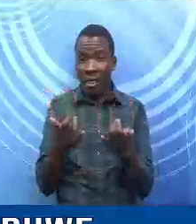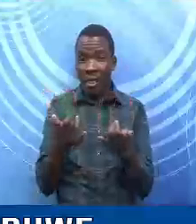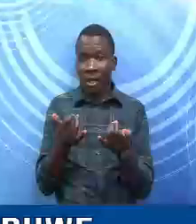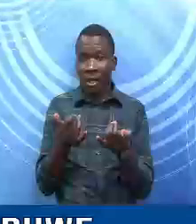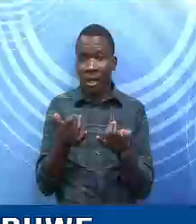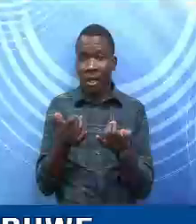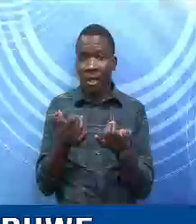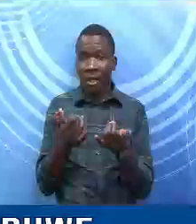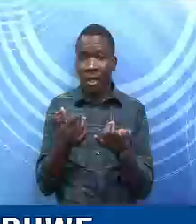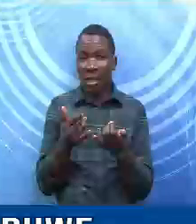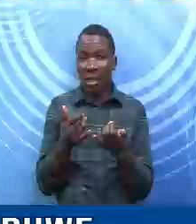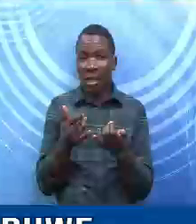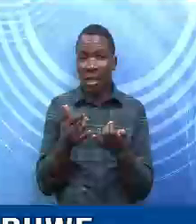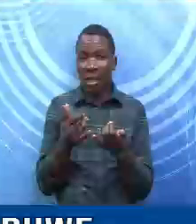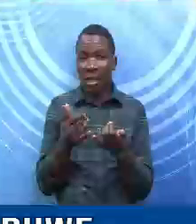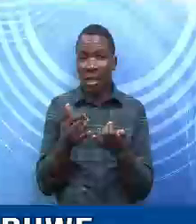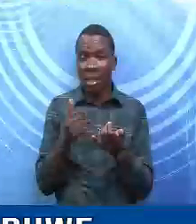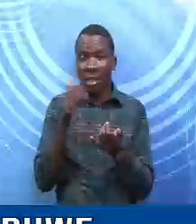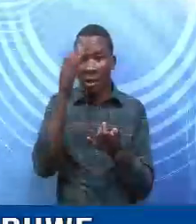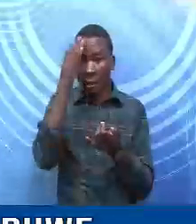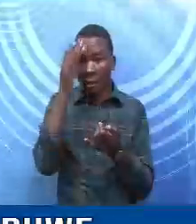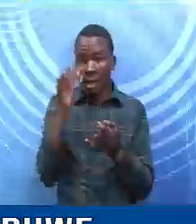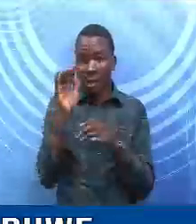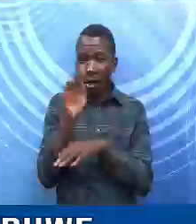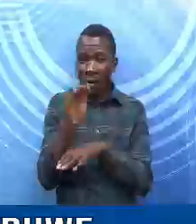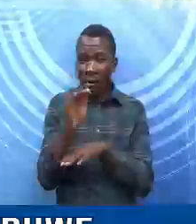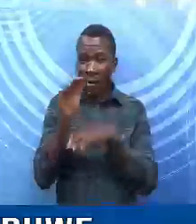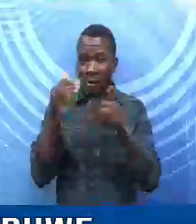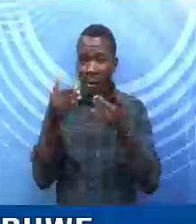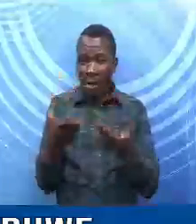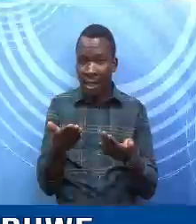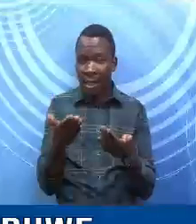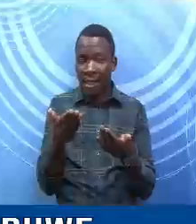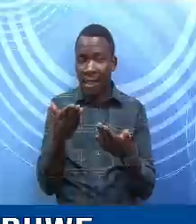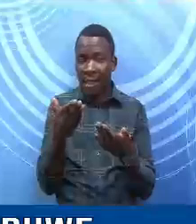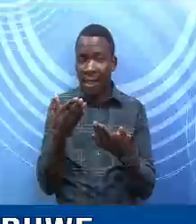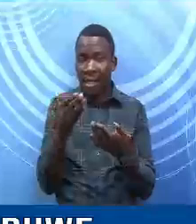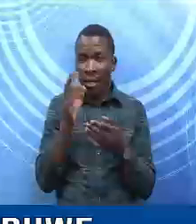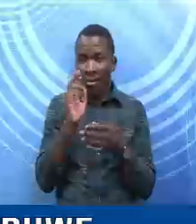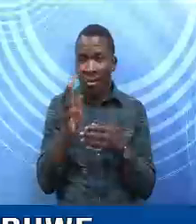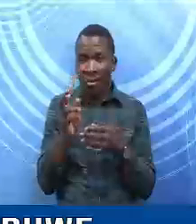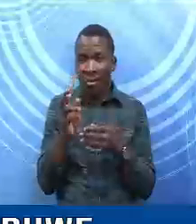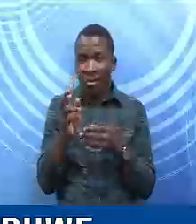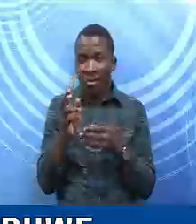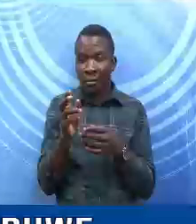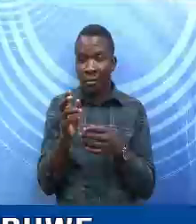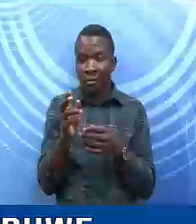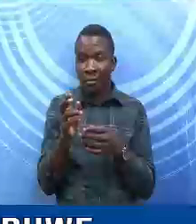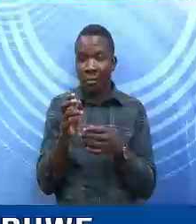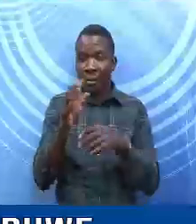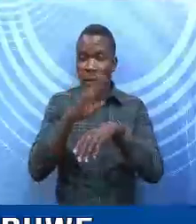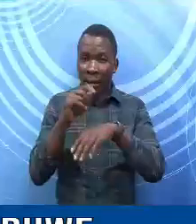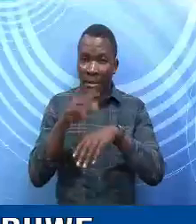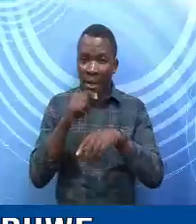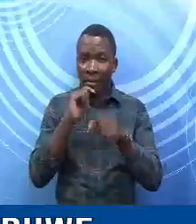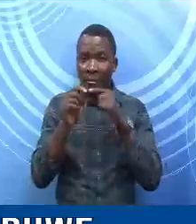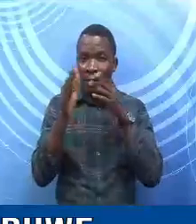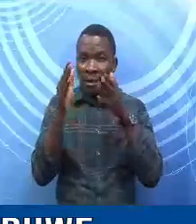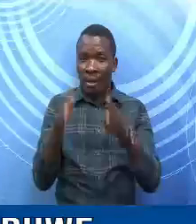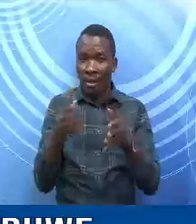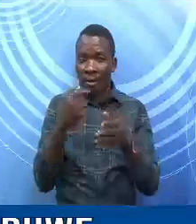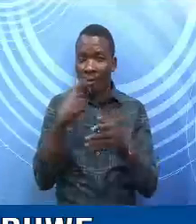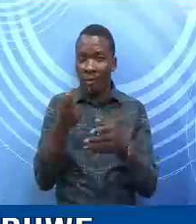ntabwo biraburirwa igisubizo. Kuko nanabaje ese ni koko bamwe ngo umunyamakuru ugiye kuzuraga se ni umuhanga ngo umunyamakuru bamwe nitwa